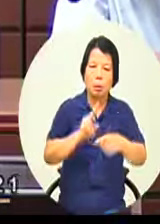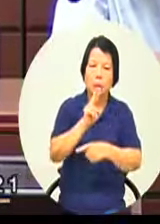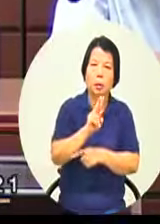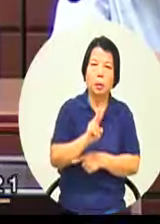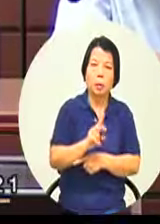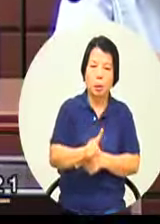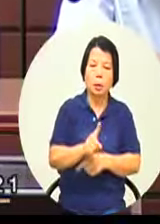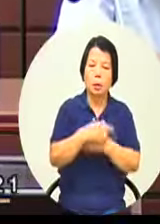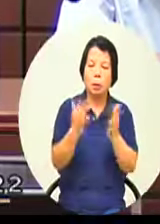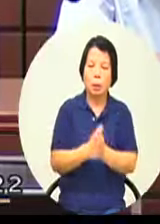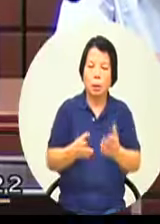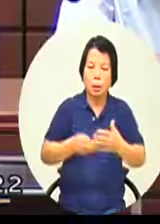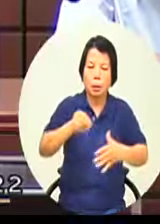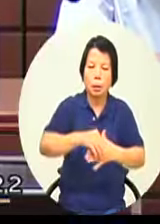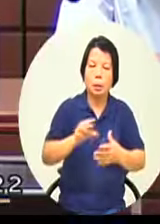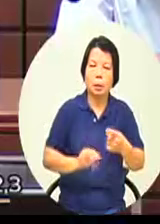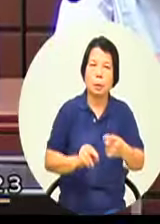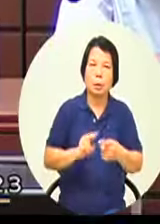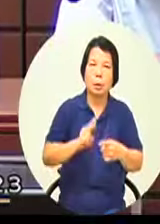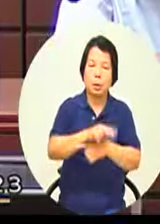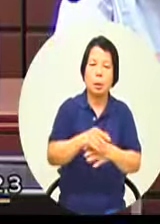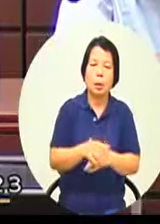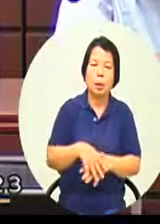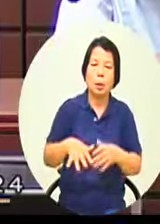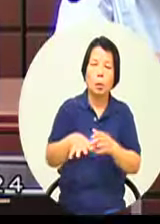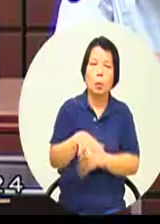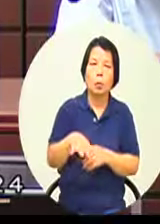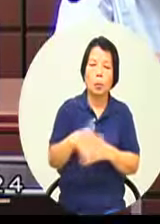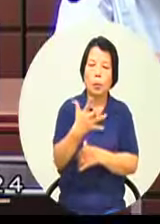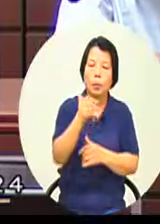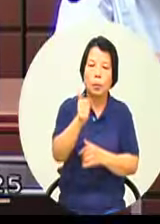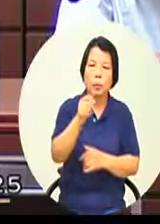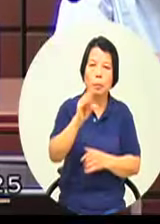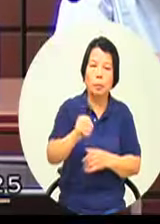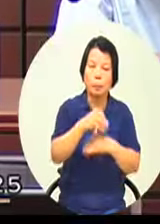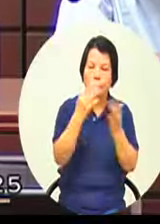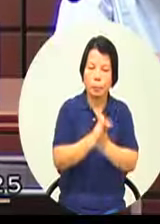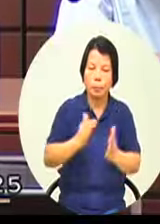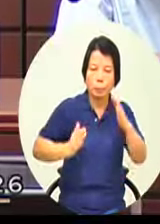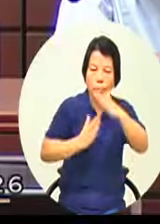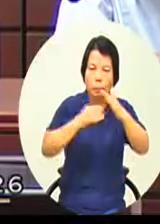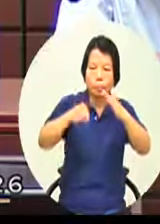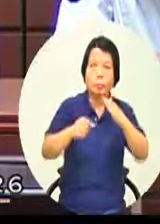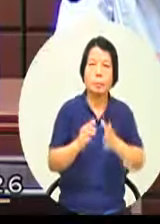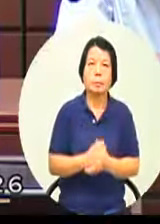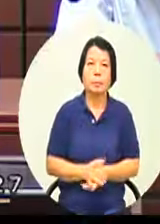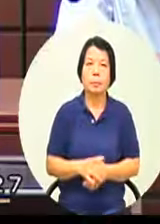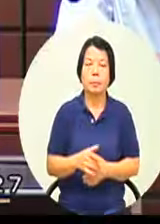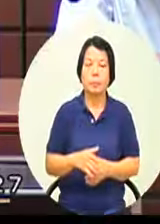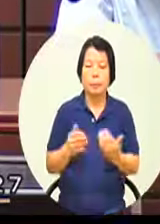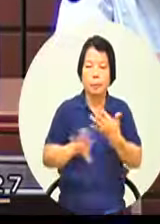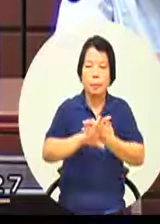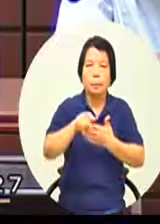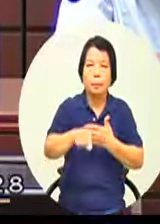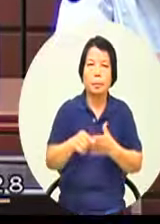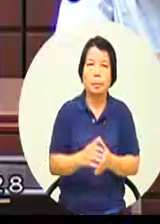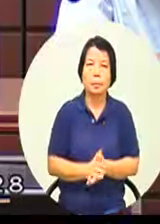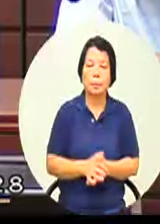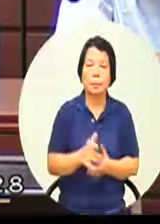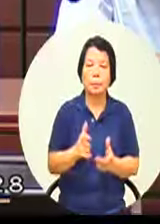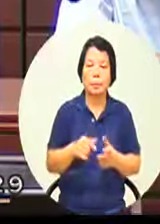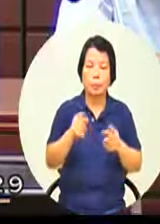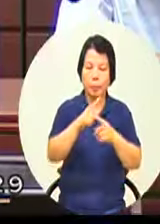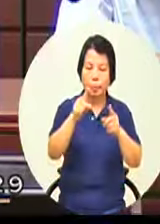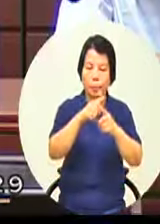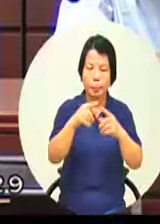2/2，所以讲变作会当提升到550万，上较悬啦，上较悬。那么就是讲，另外迄个张议员关